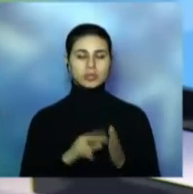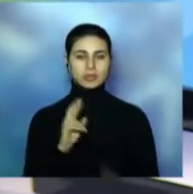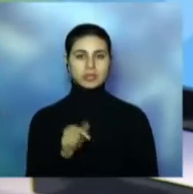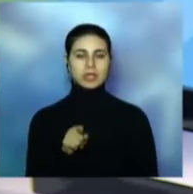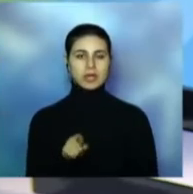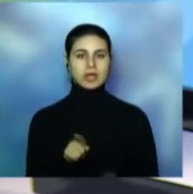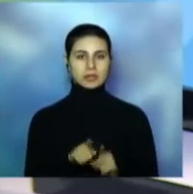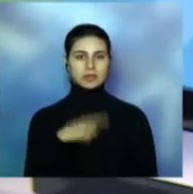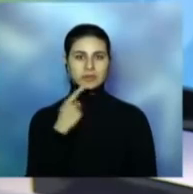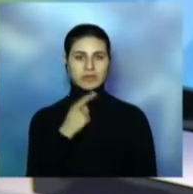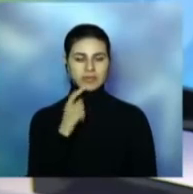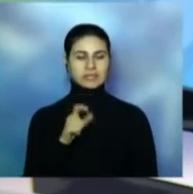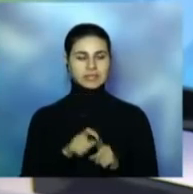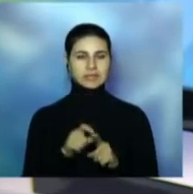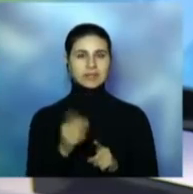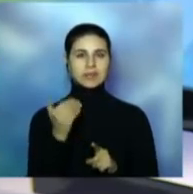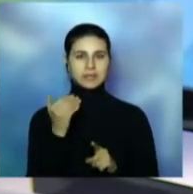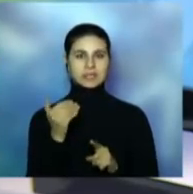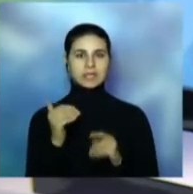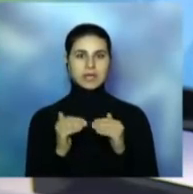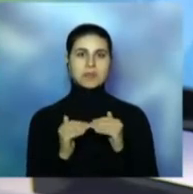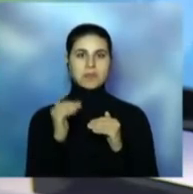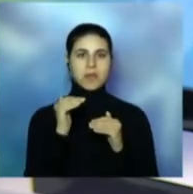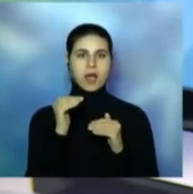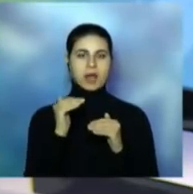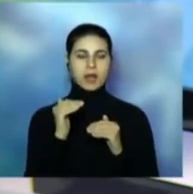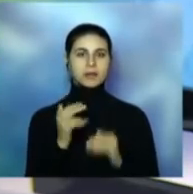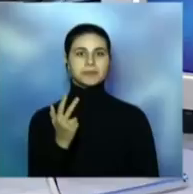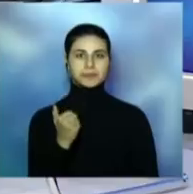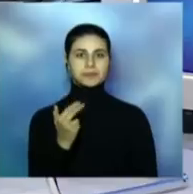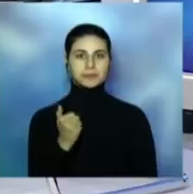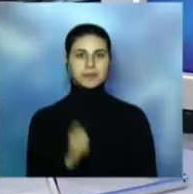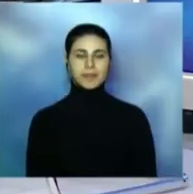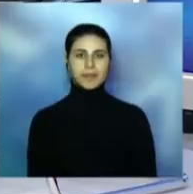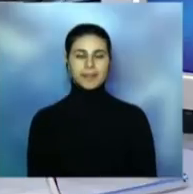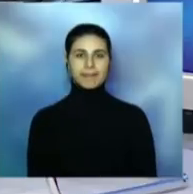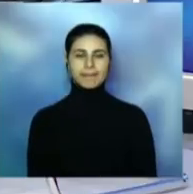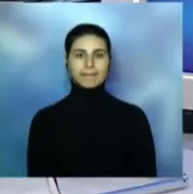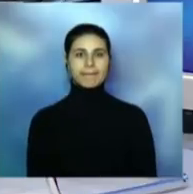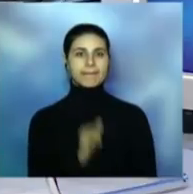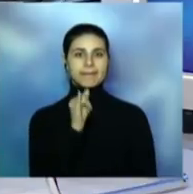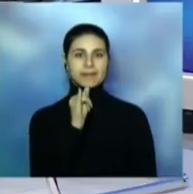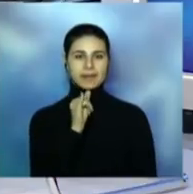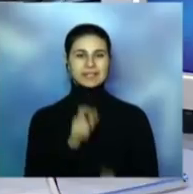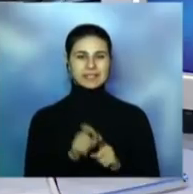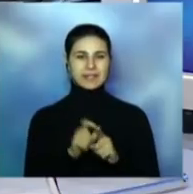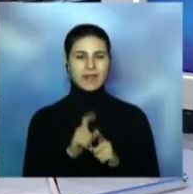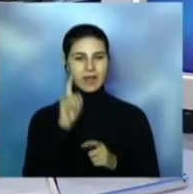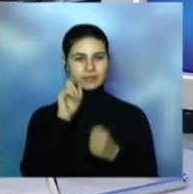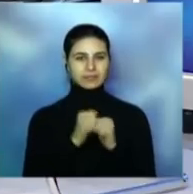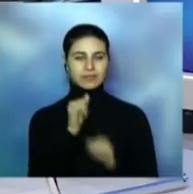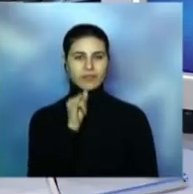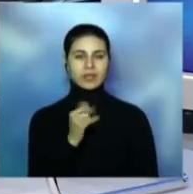პლანკას ასე ვთქვათ ცოტა ჟარგონით მაღლას წევდეს მეორე მშობელს ამასაც ხო უკაცრავად ვერ მომაფიქრდა ეს